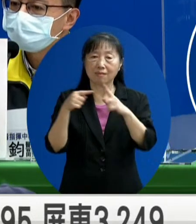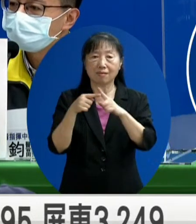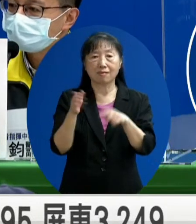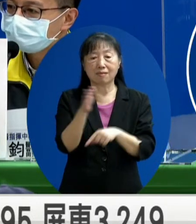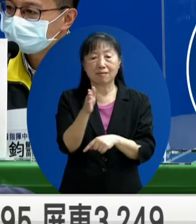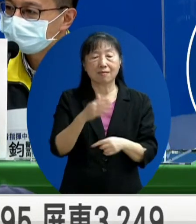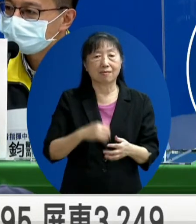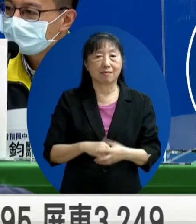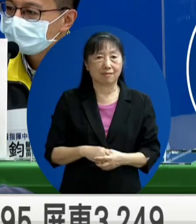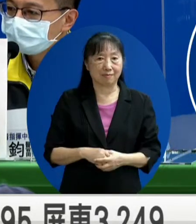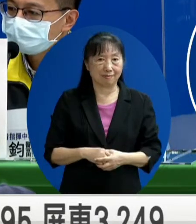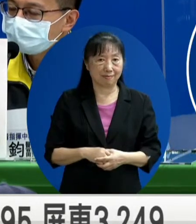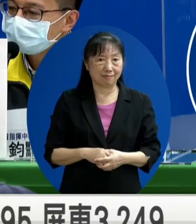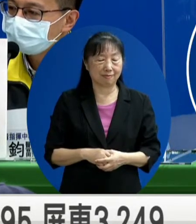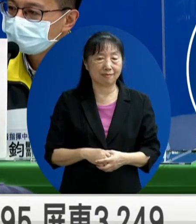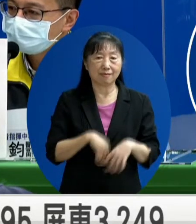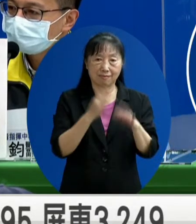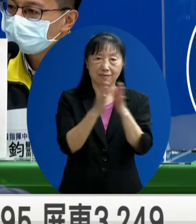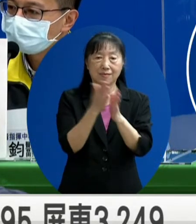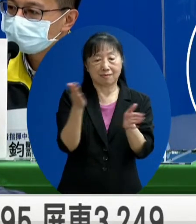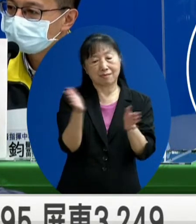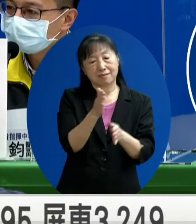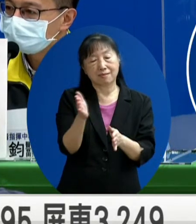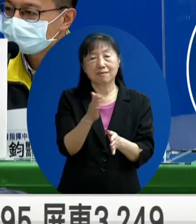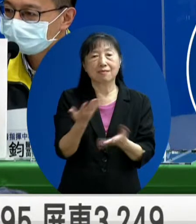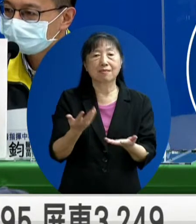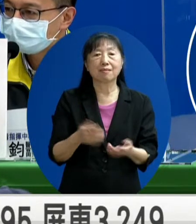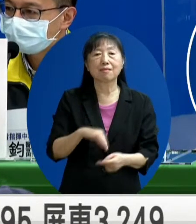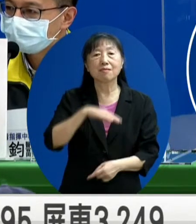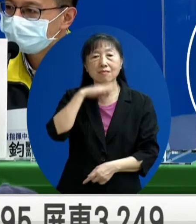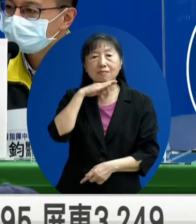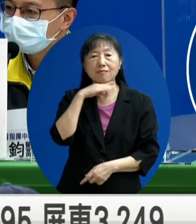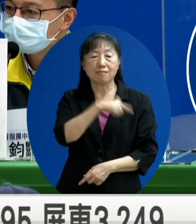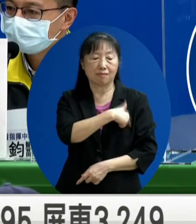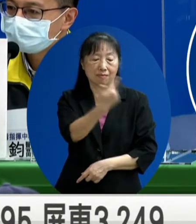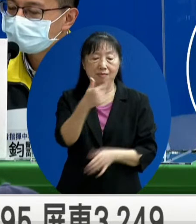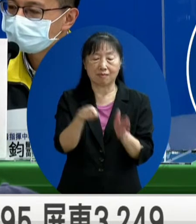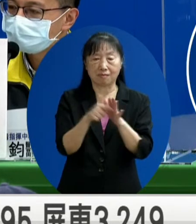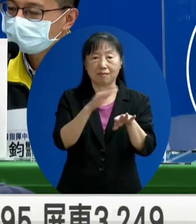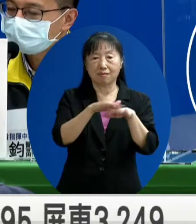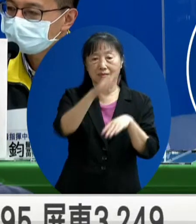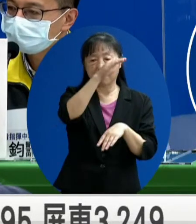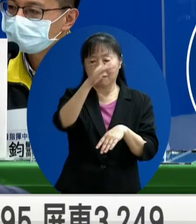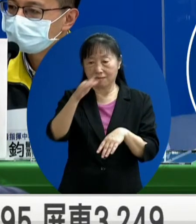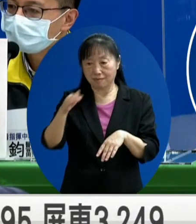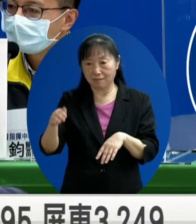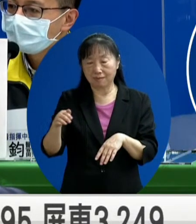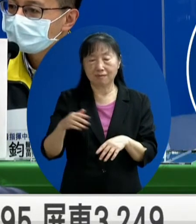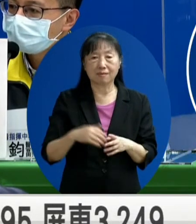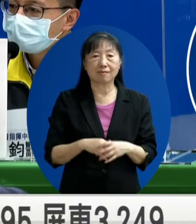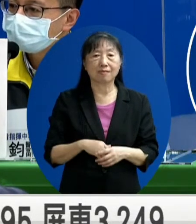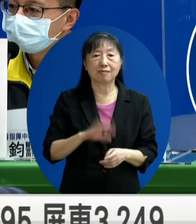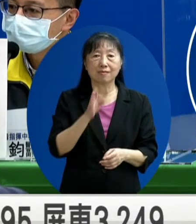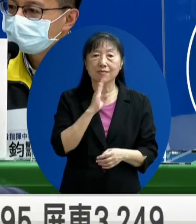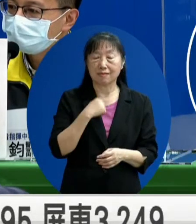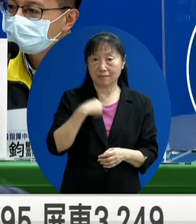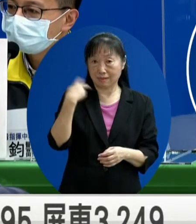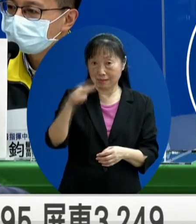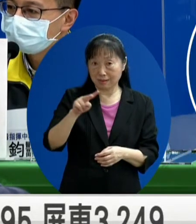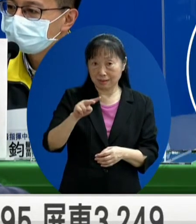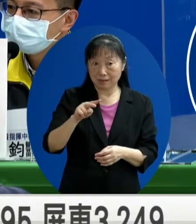这个左右在这边上下起伏，那周末的时候就会比较下降一点，目前来讲并没有看到说有开药